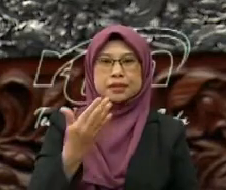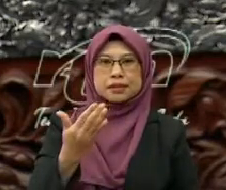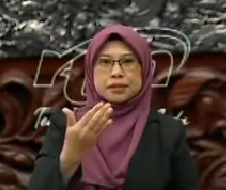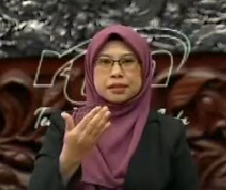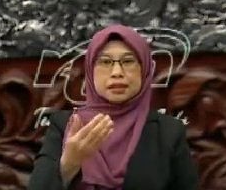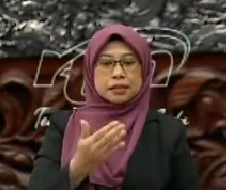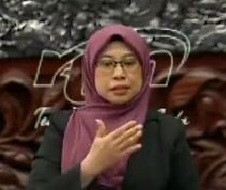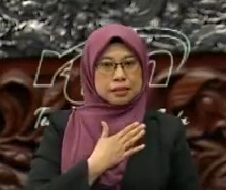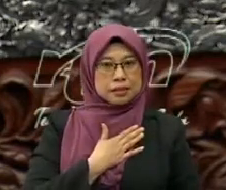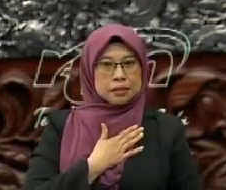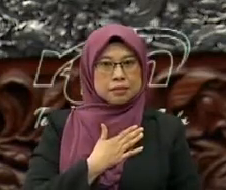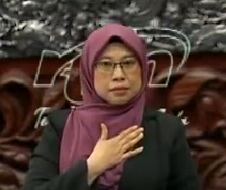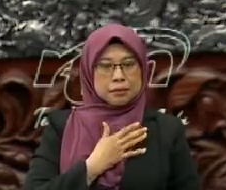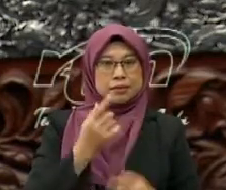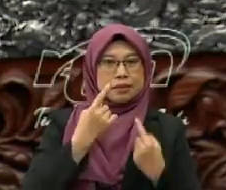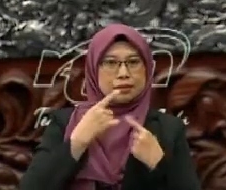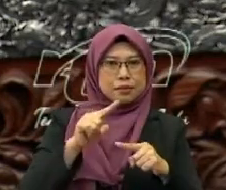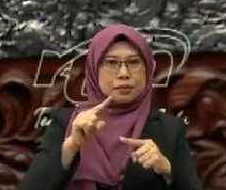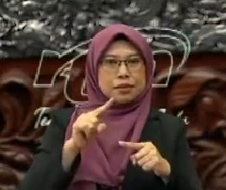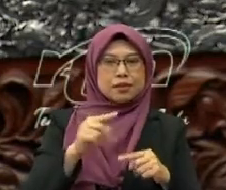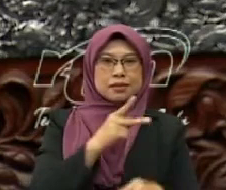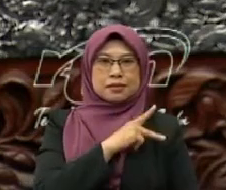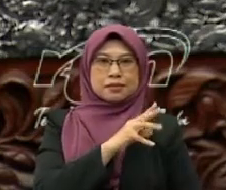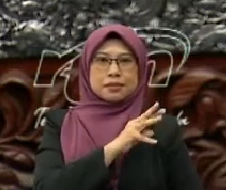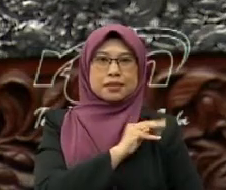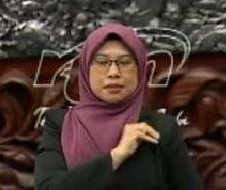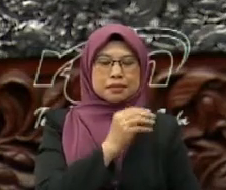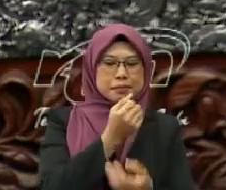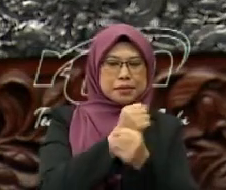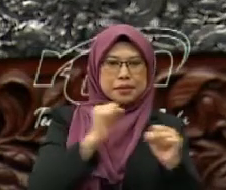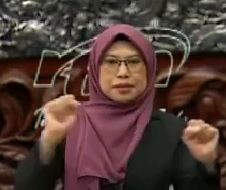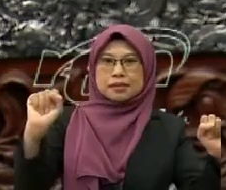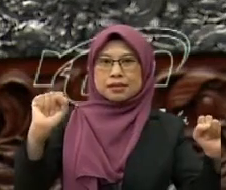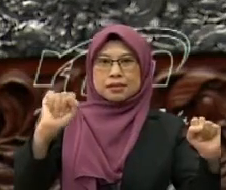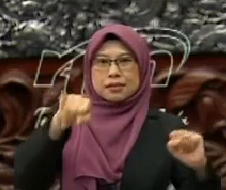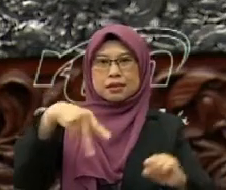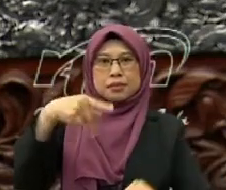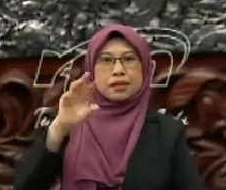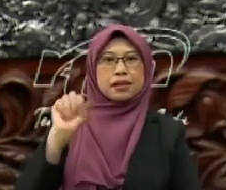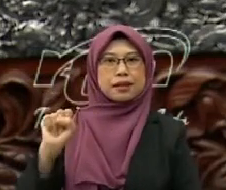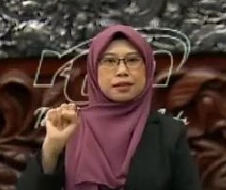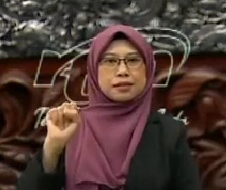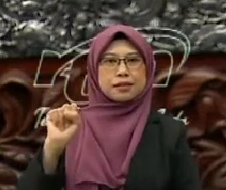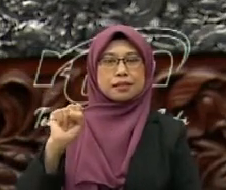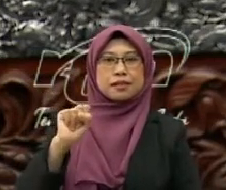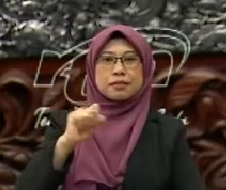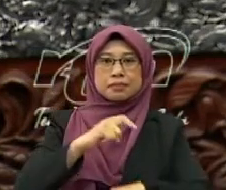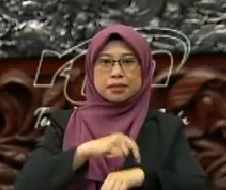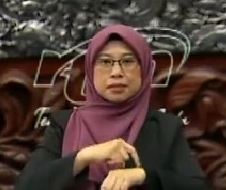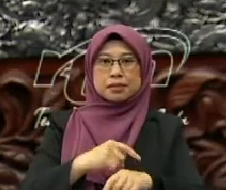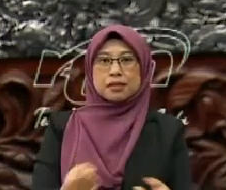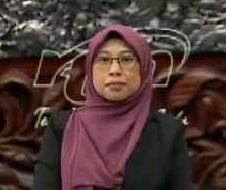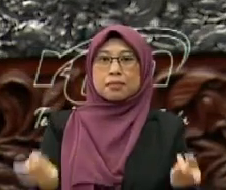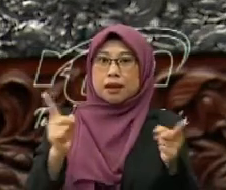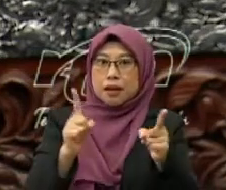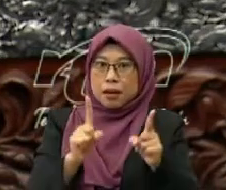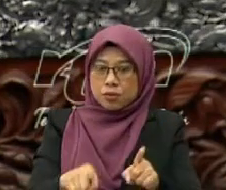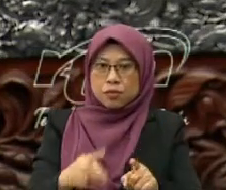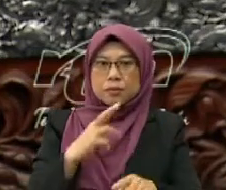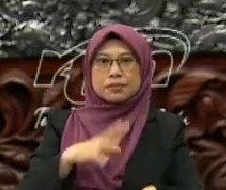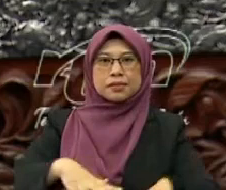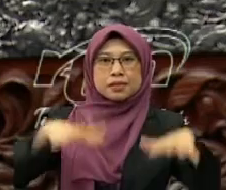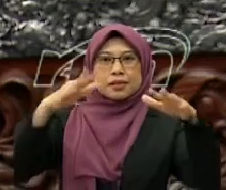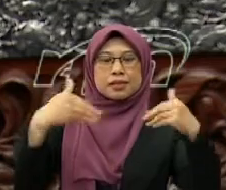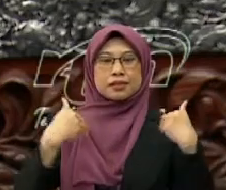kita di apa yang saya jawab ilah di peringkat Kementerian persiapan-siapa di peringkat GPS mana Kalau waktu berlakunya bencana kita